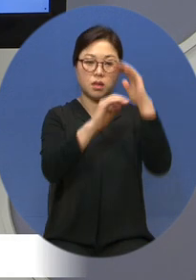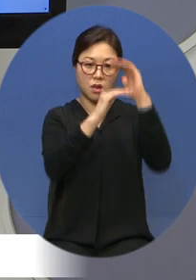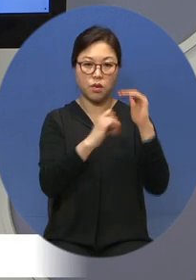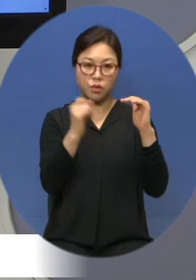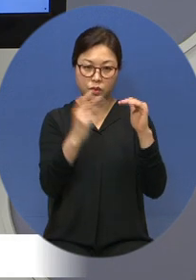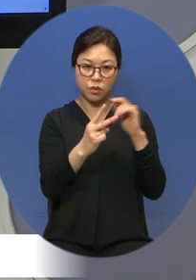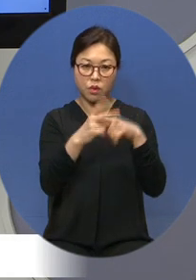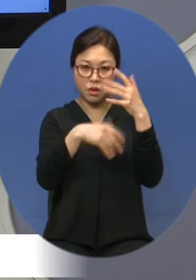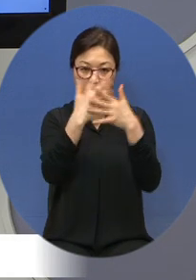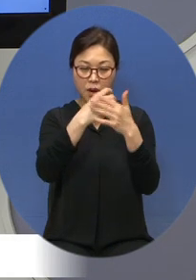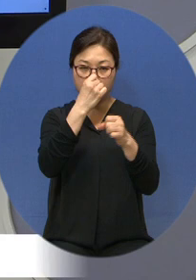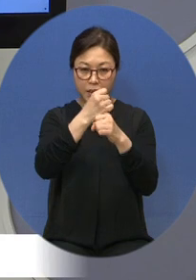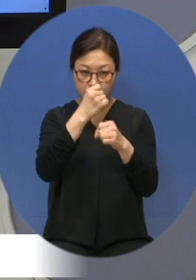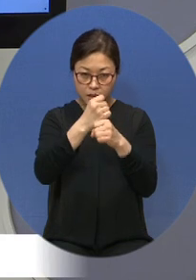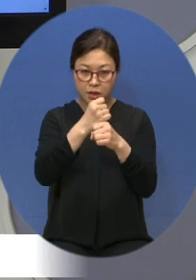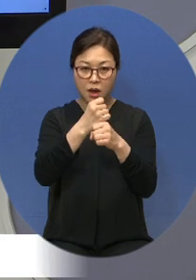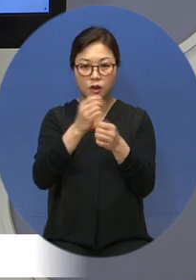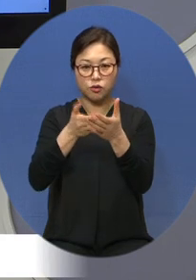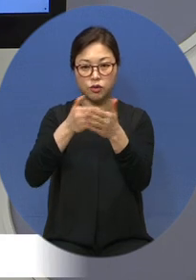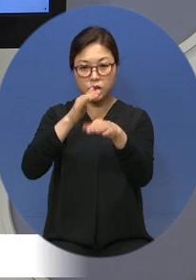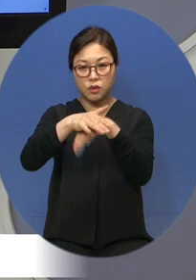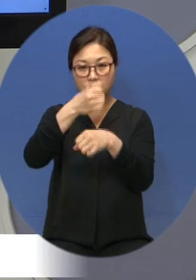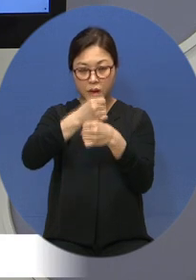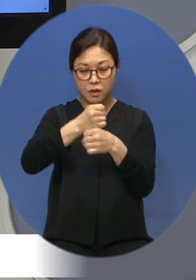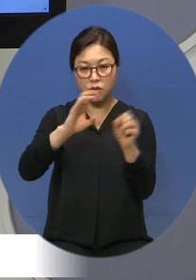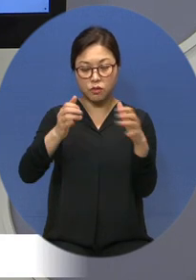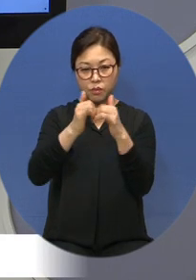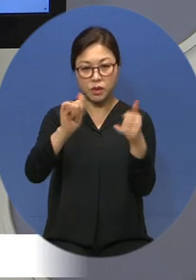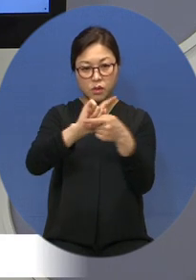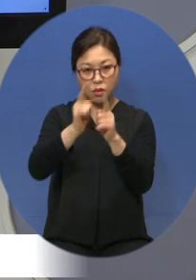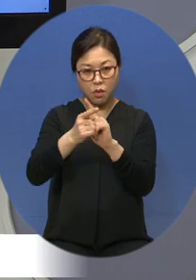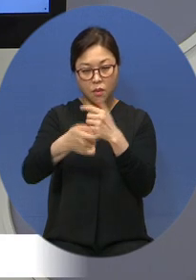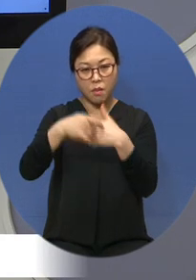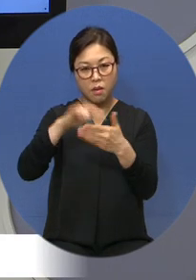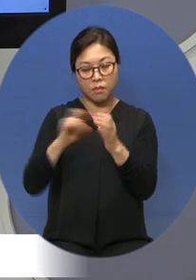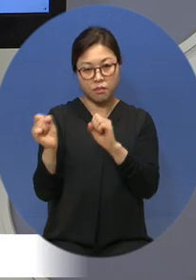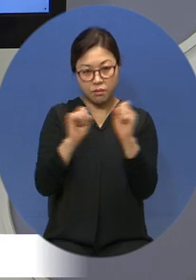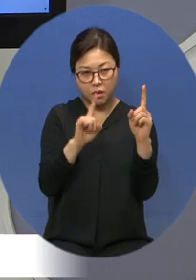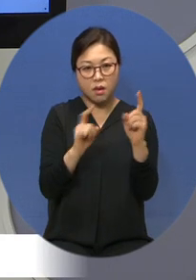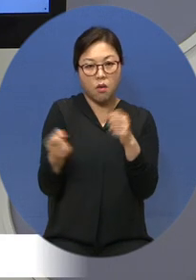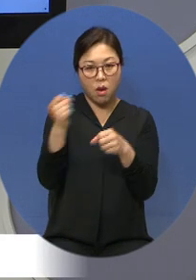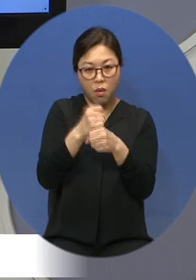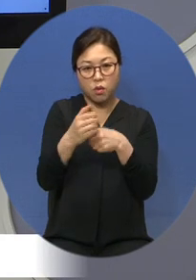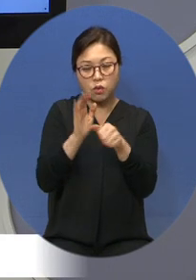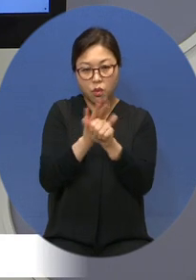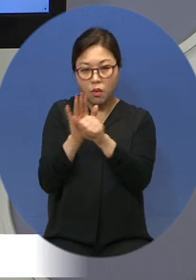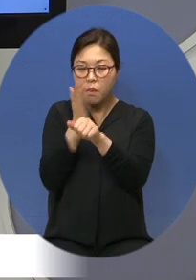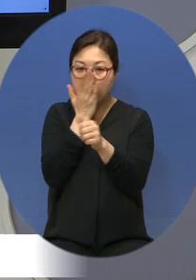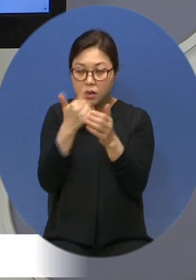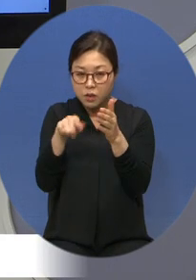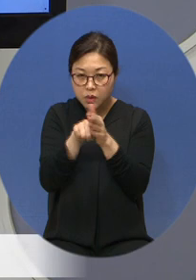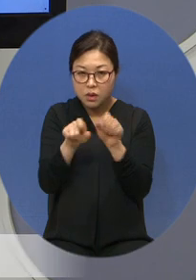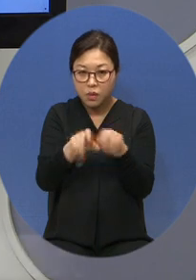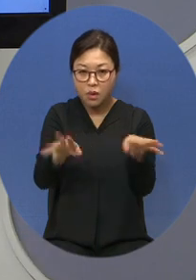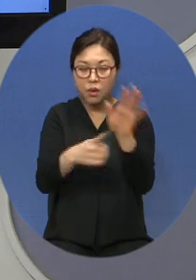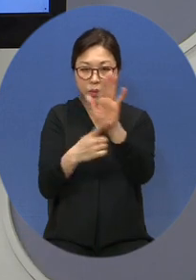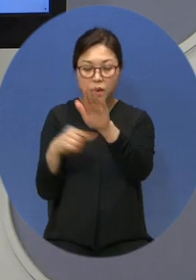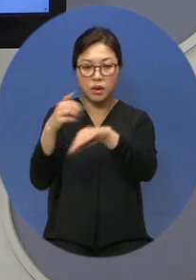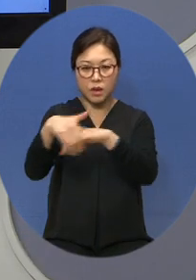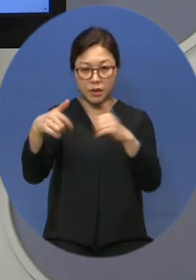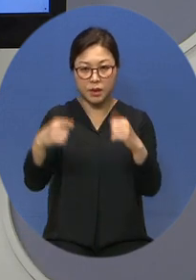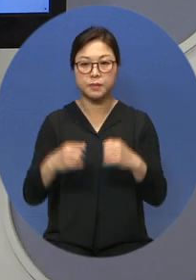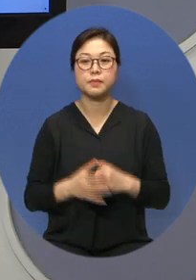제작해 국민 서로가 건강한 마음을 회복하는 데 도움을 받을 수 있도록 널리 확산할 계획입니다